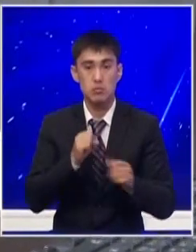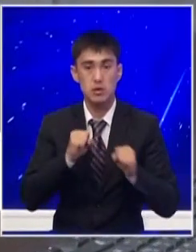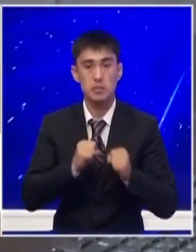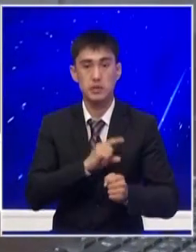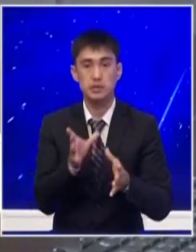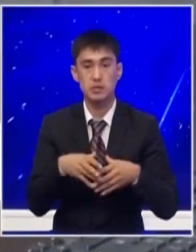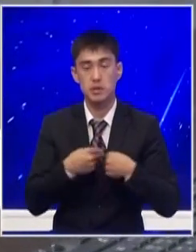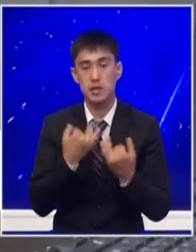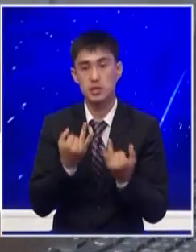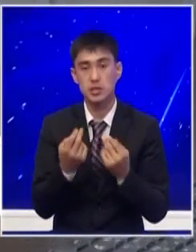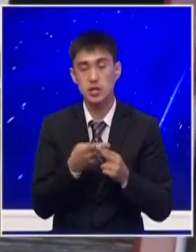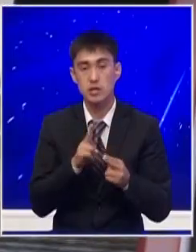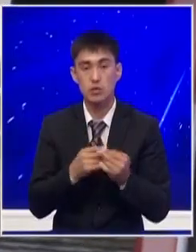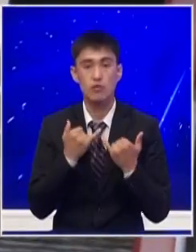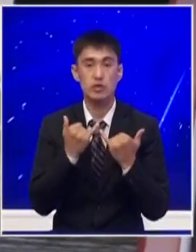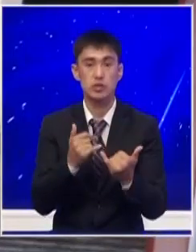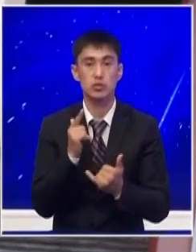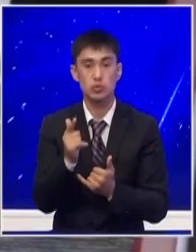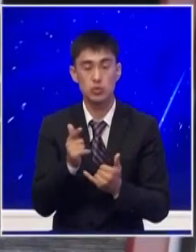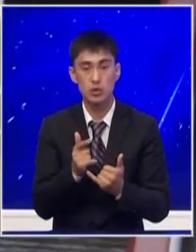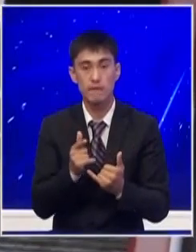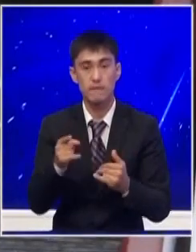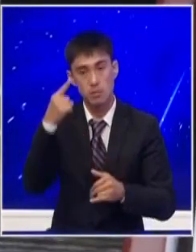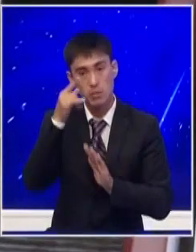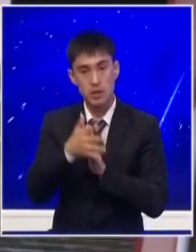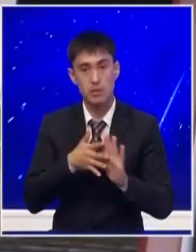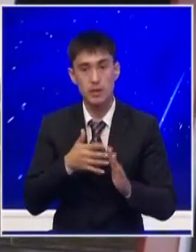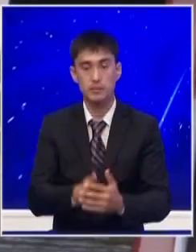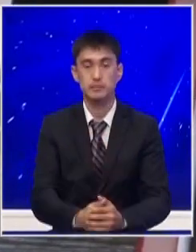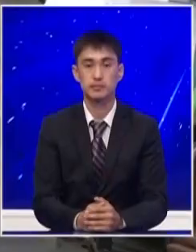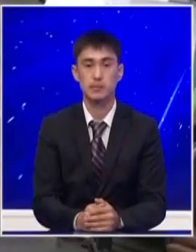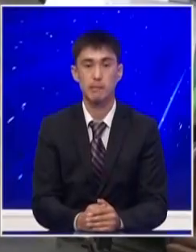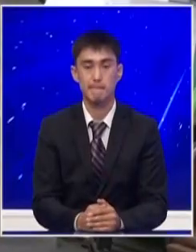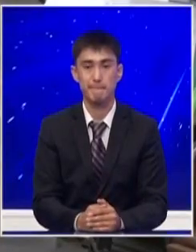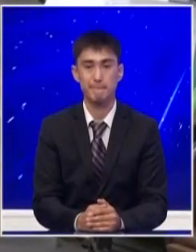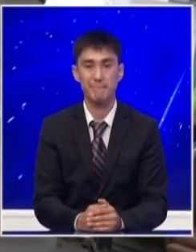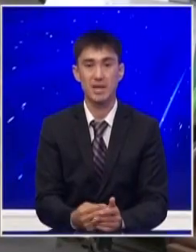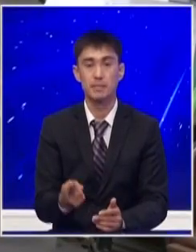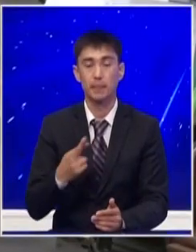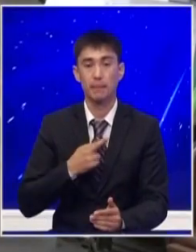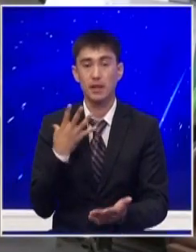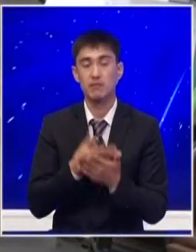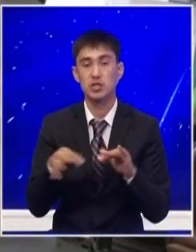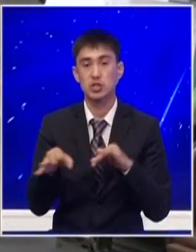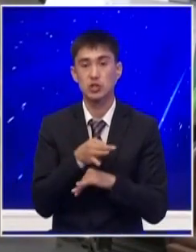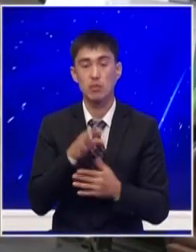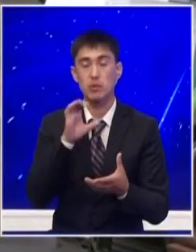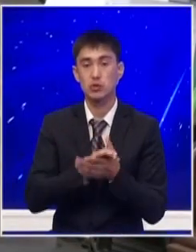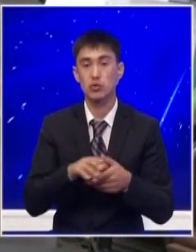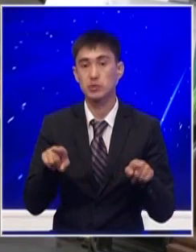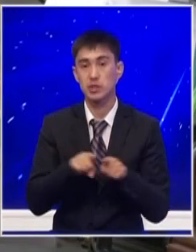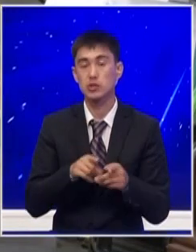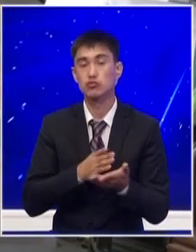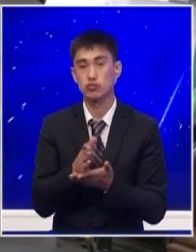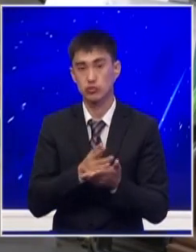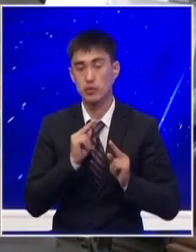семейных отношений является уважение друг к другу и взаимопонимание. Я со своей женой познакомился также в